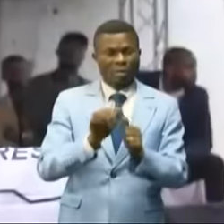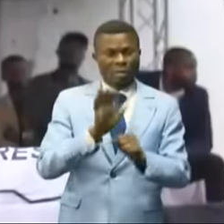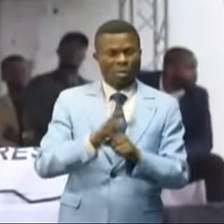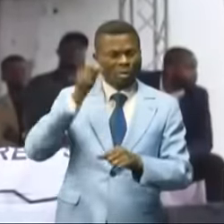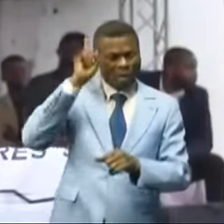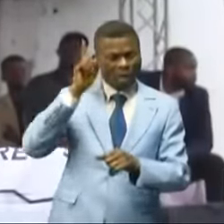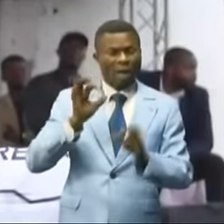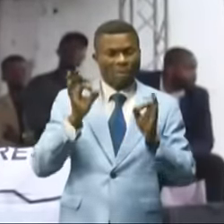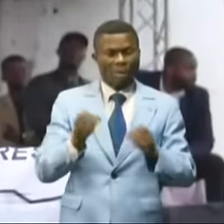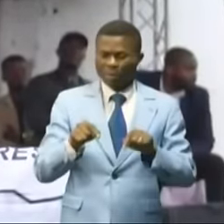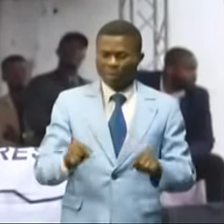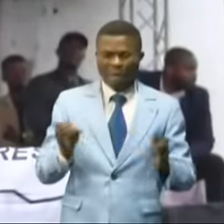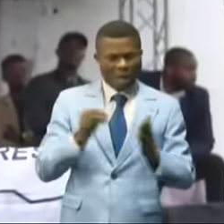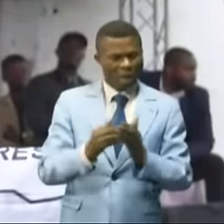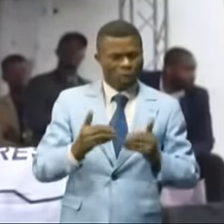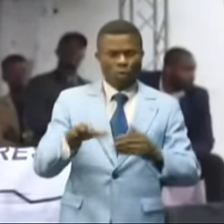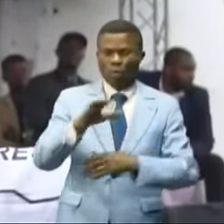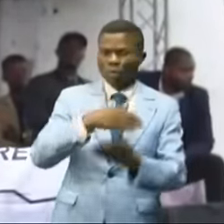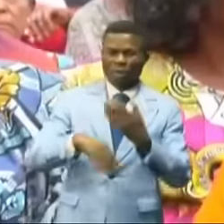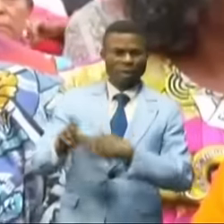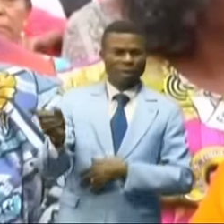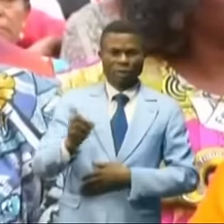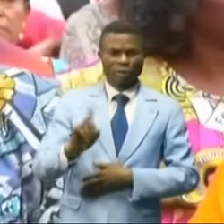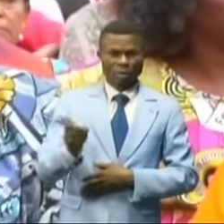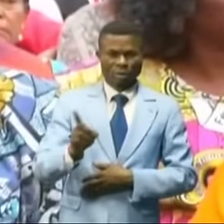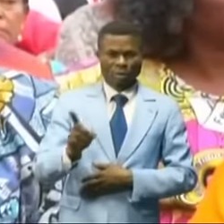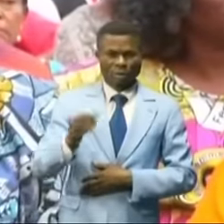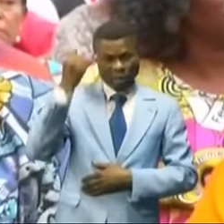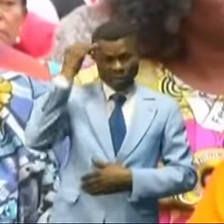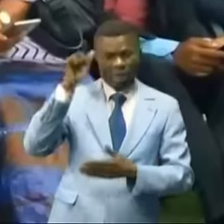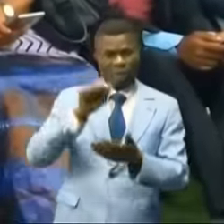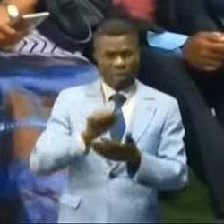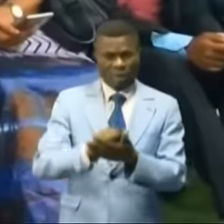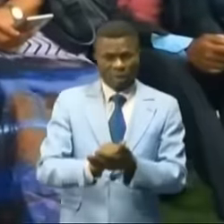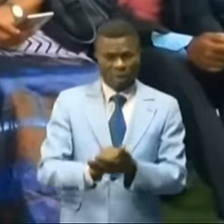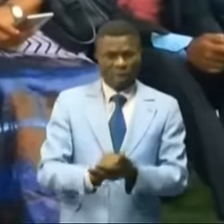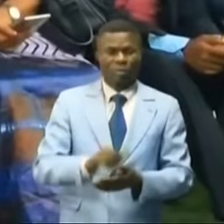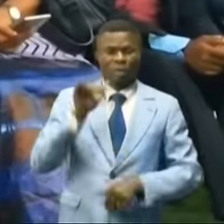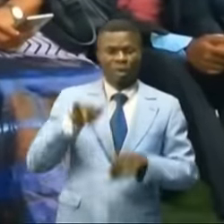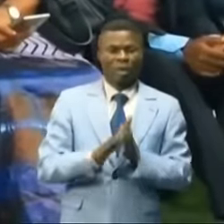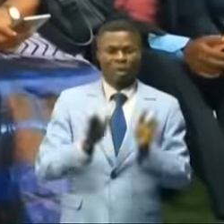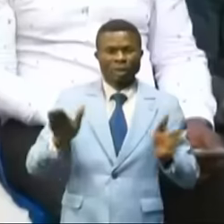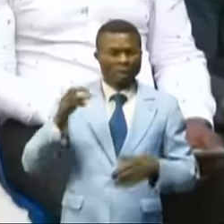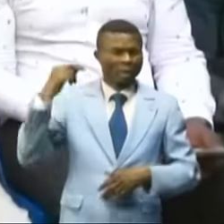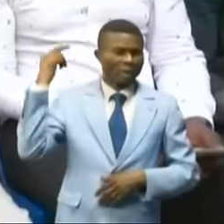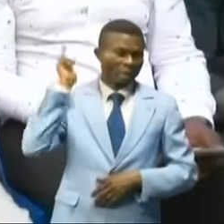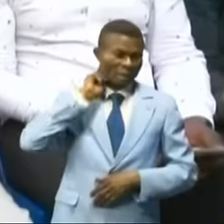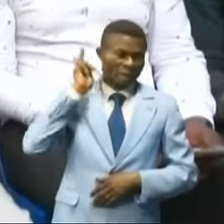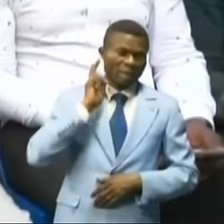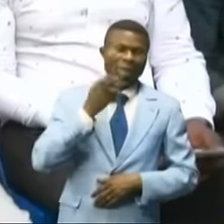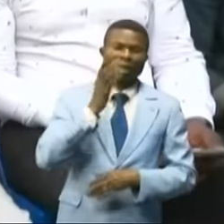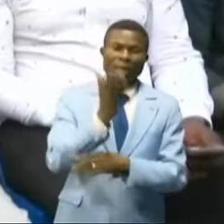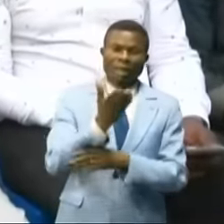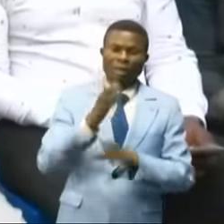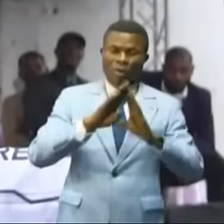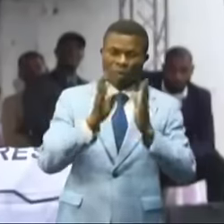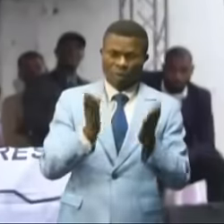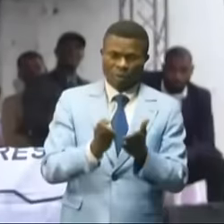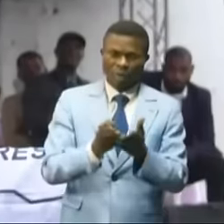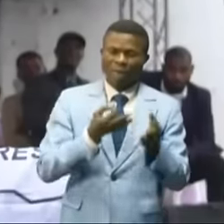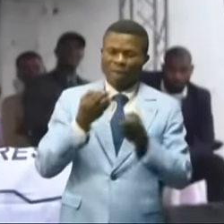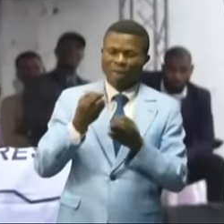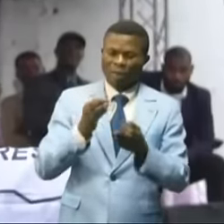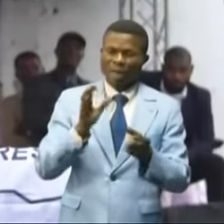crise, même du temps des sphinx délimités. C'est dans ce cadre qu'Augustin Kabuya appelle les cadres et combattants de resserrer les rangs du